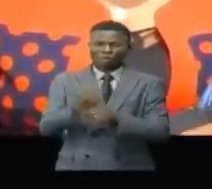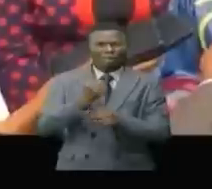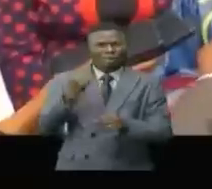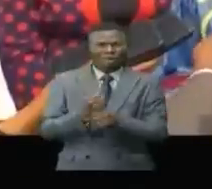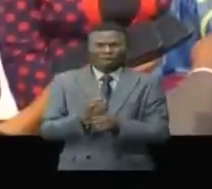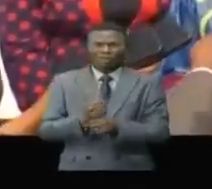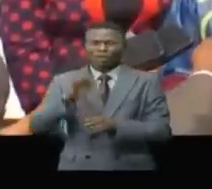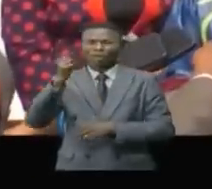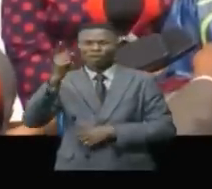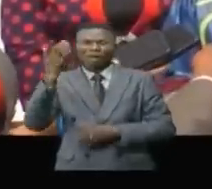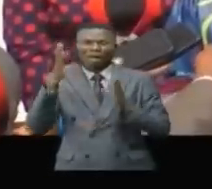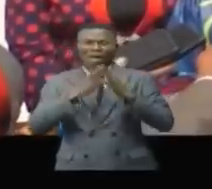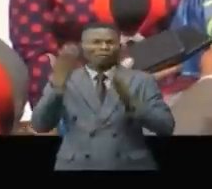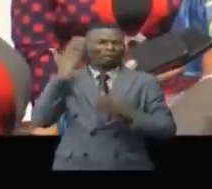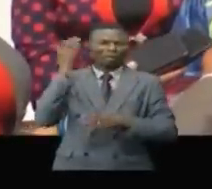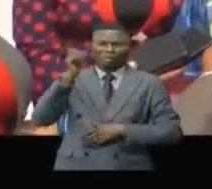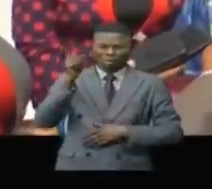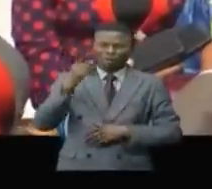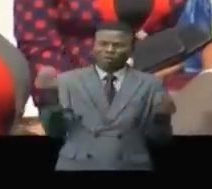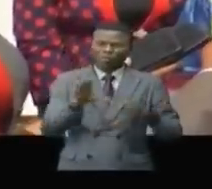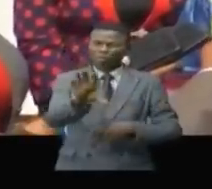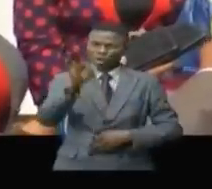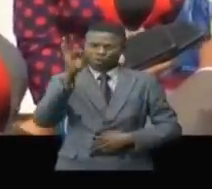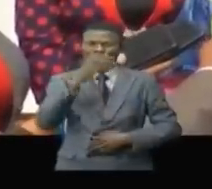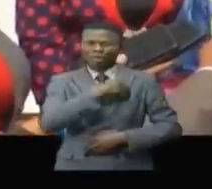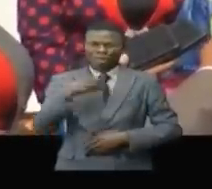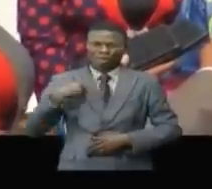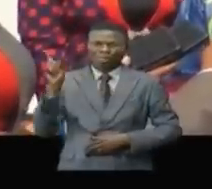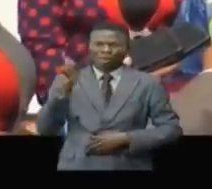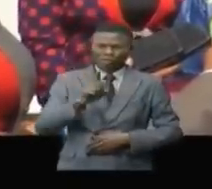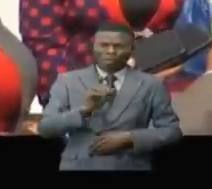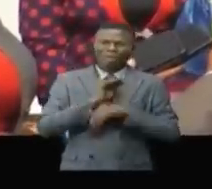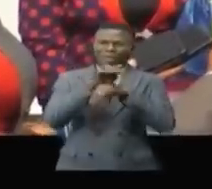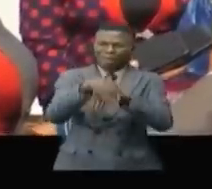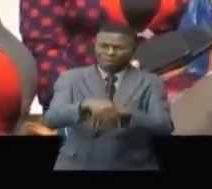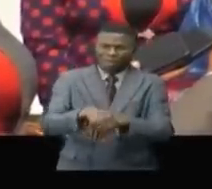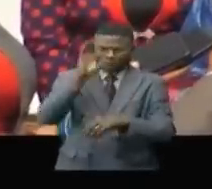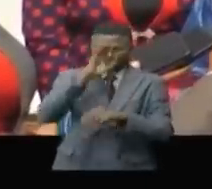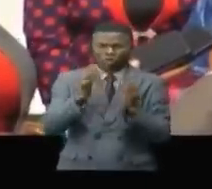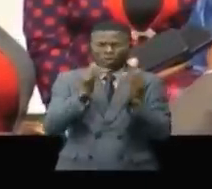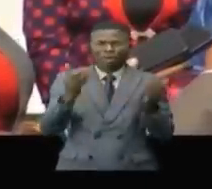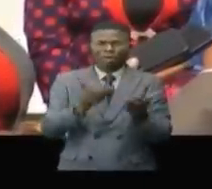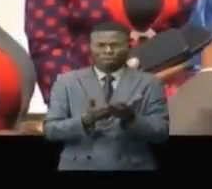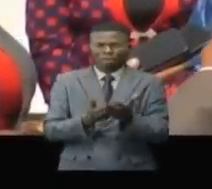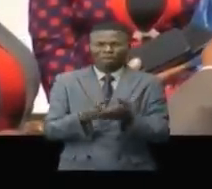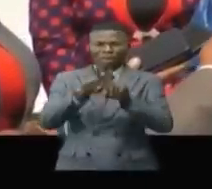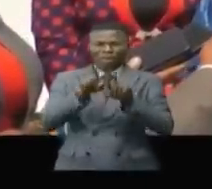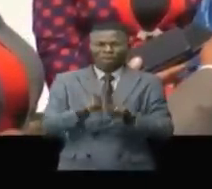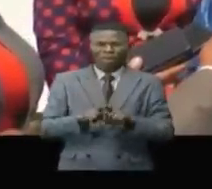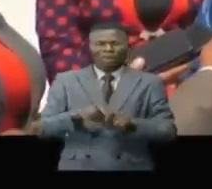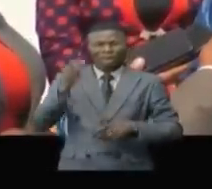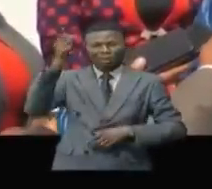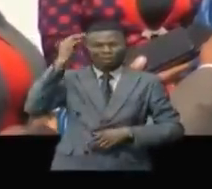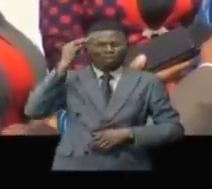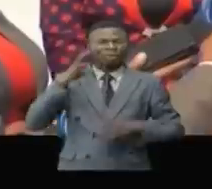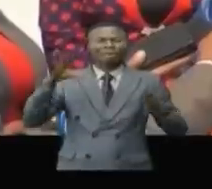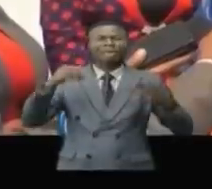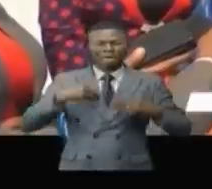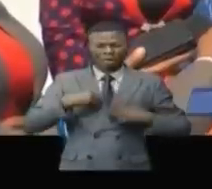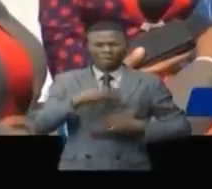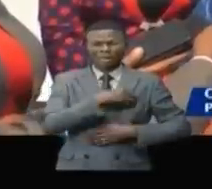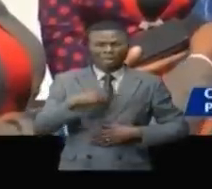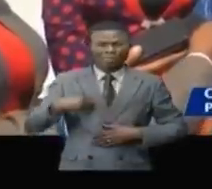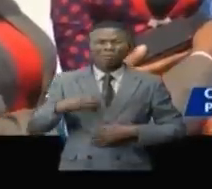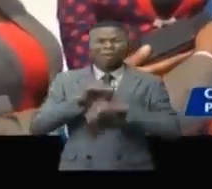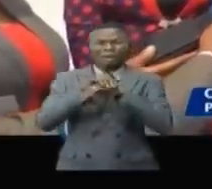femmes. Le Premier ministre a été très très positif quant à l'implication des femmes En fait, nous